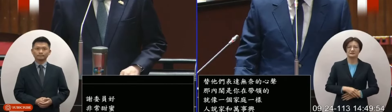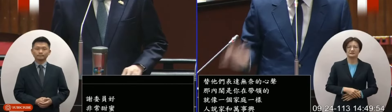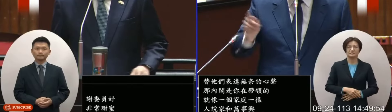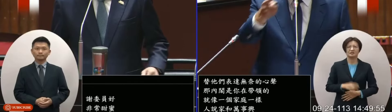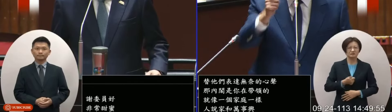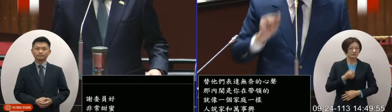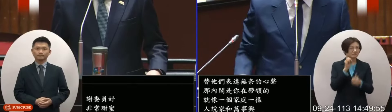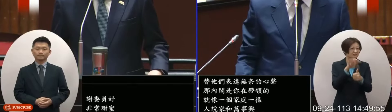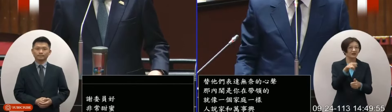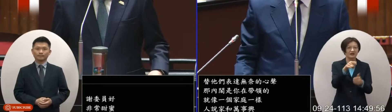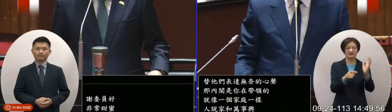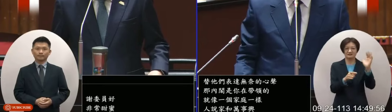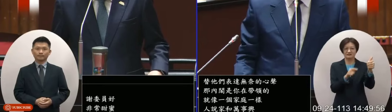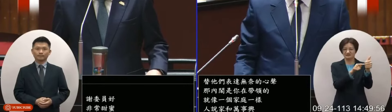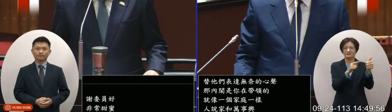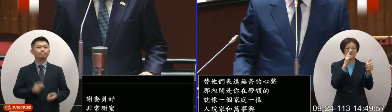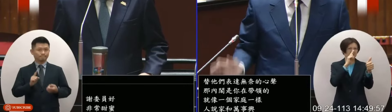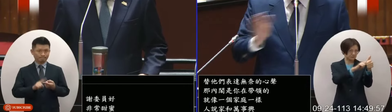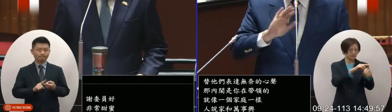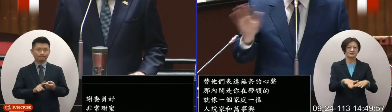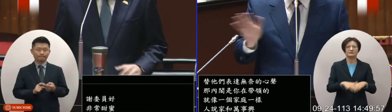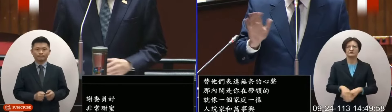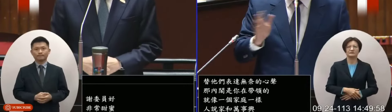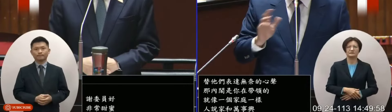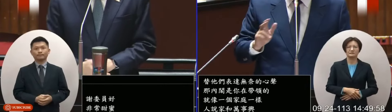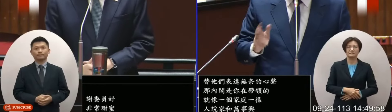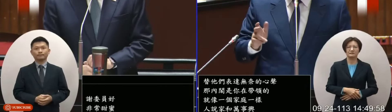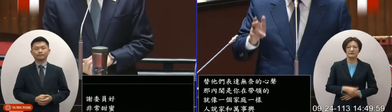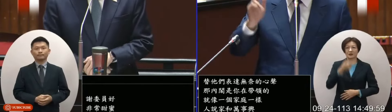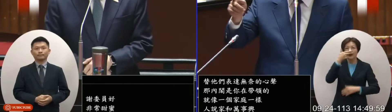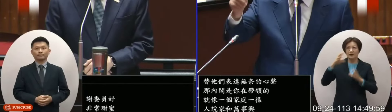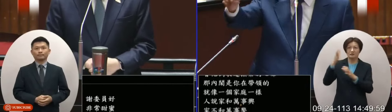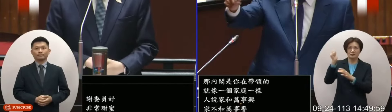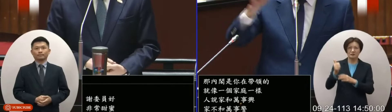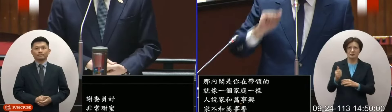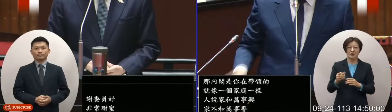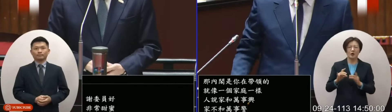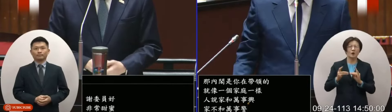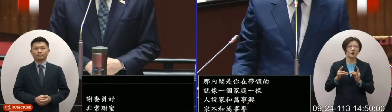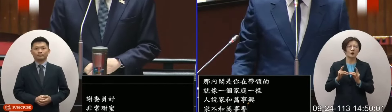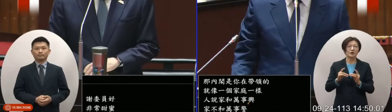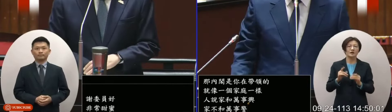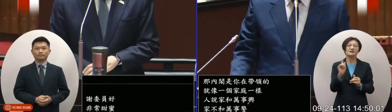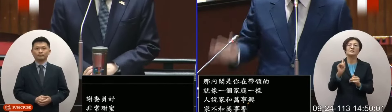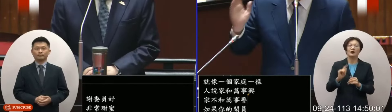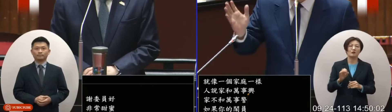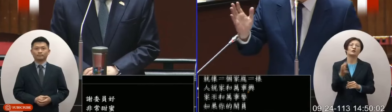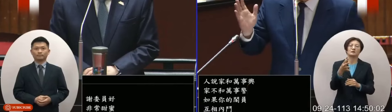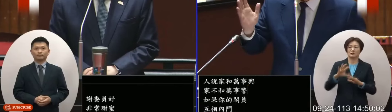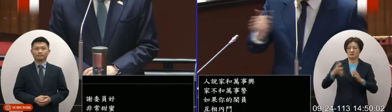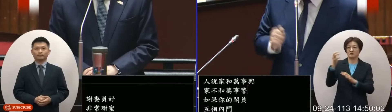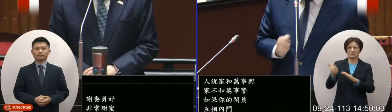实伤害的是你， 无唔对。 我无认为赖清德会刻意去讲，即个做总统，伊